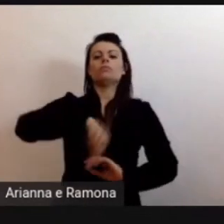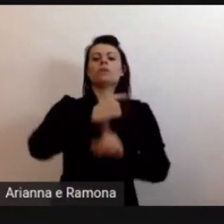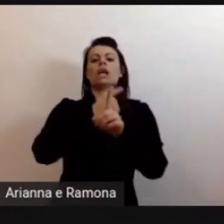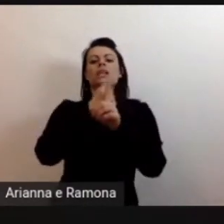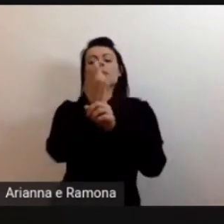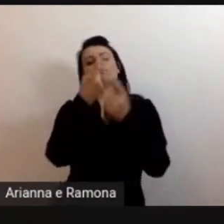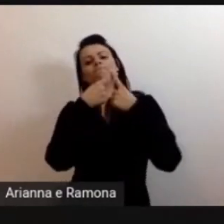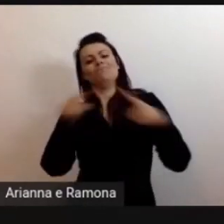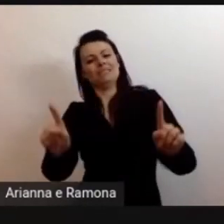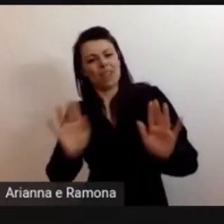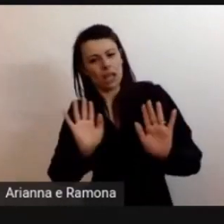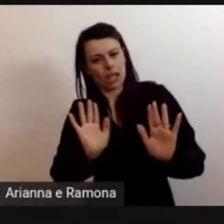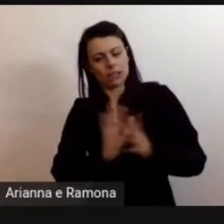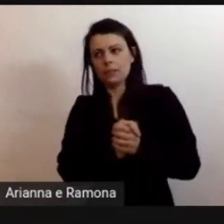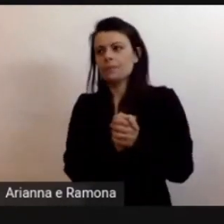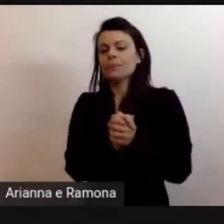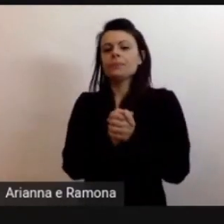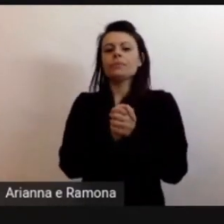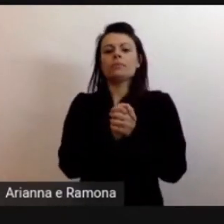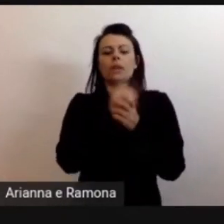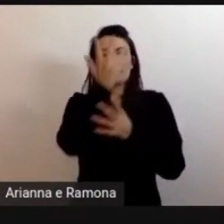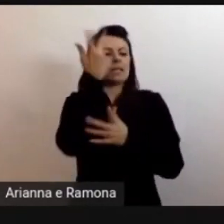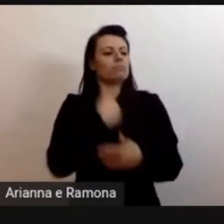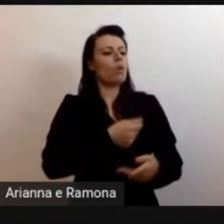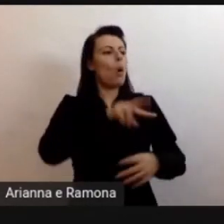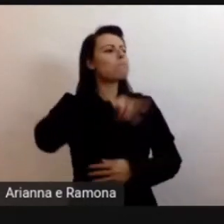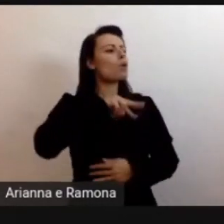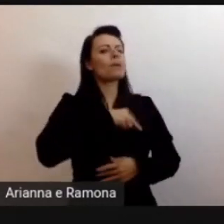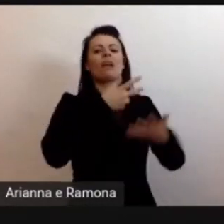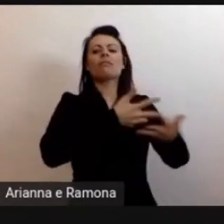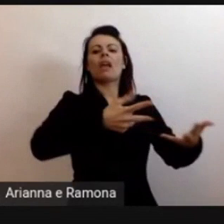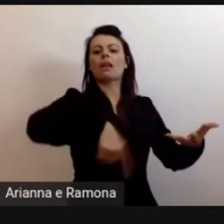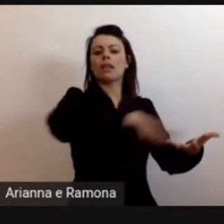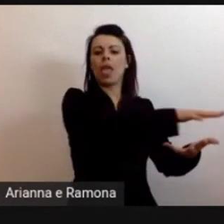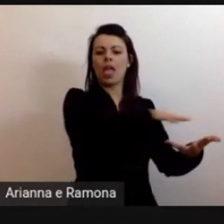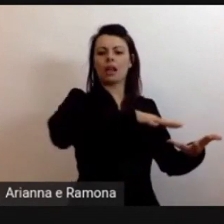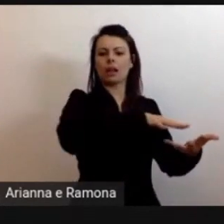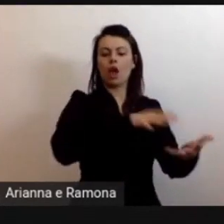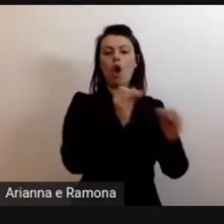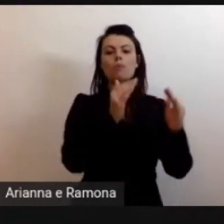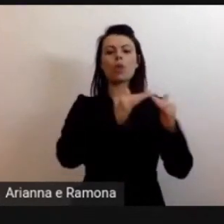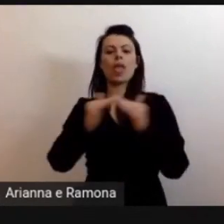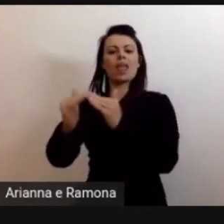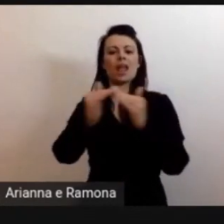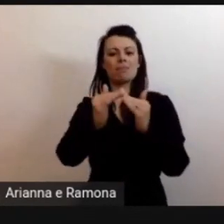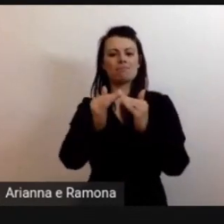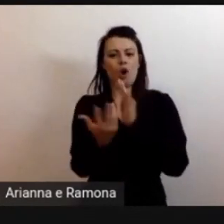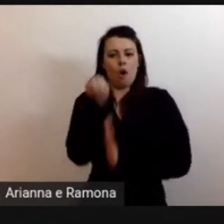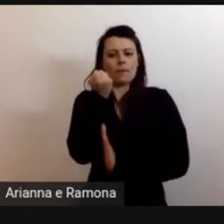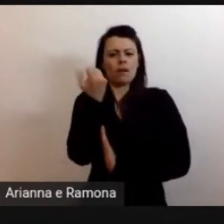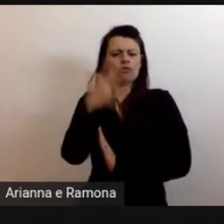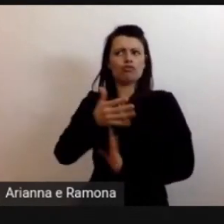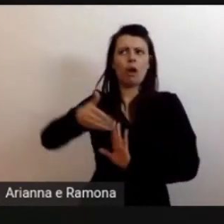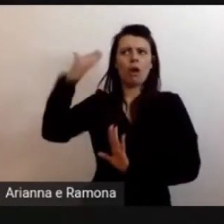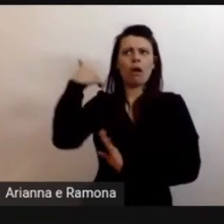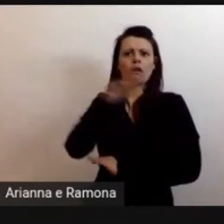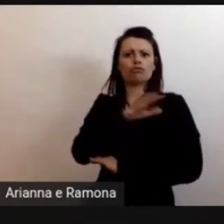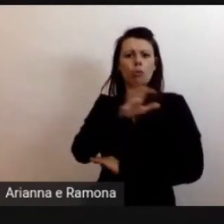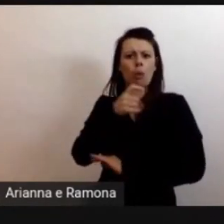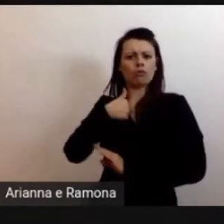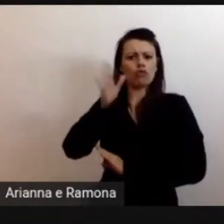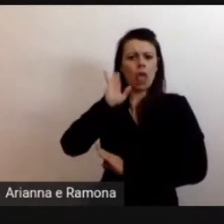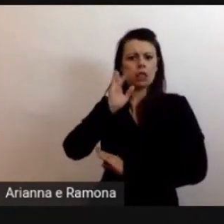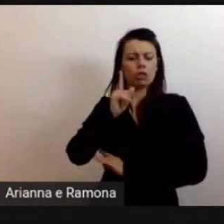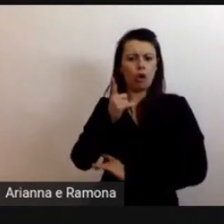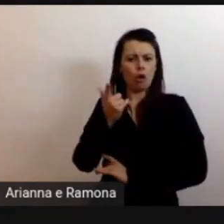diciamo pubblicate lire beni mobili già botero nel 500 mila ammoniva state